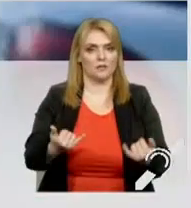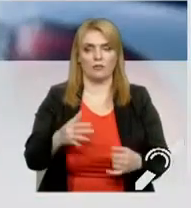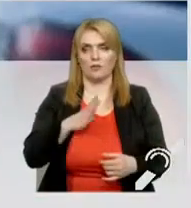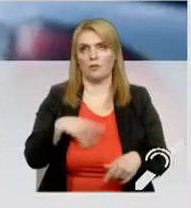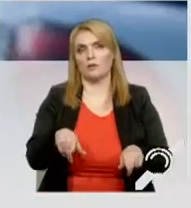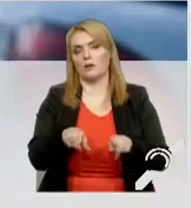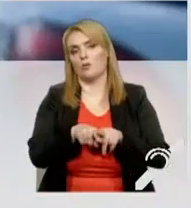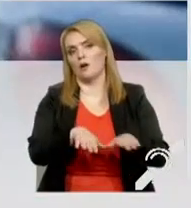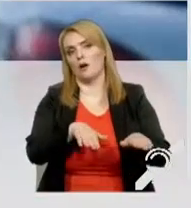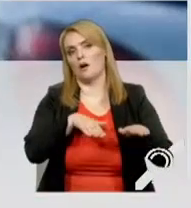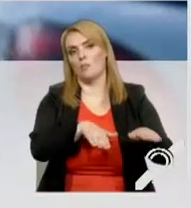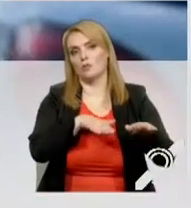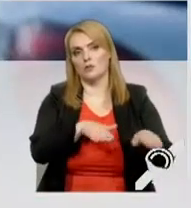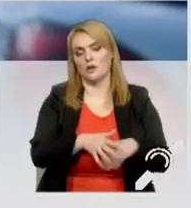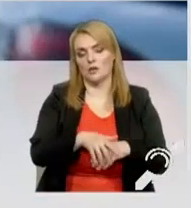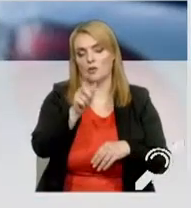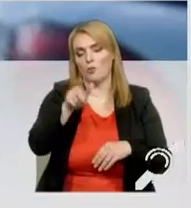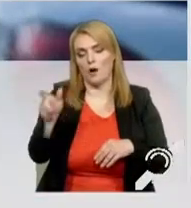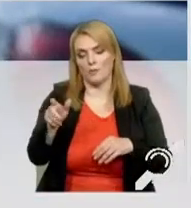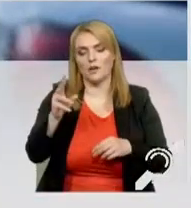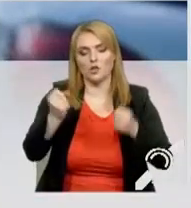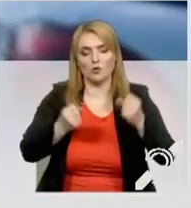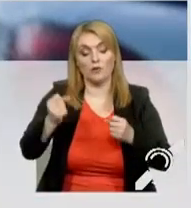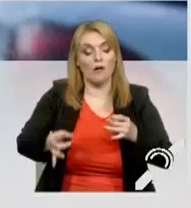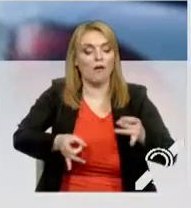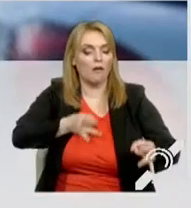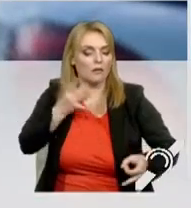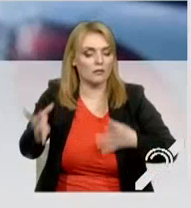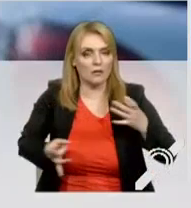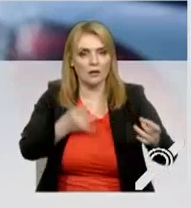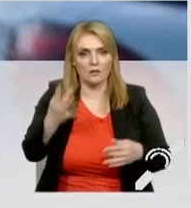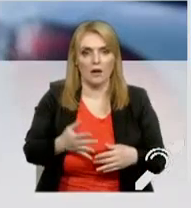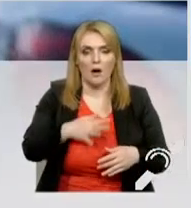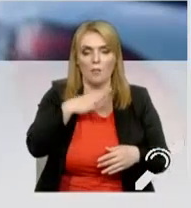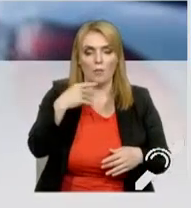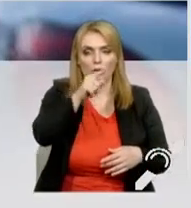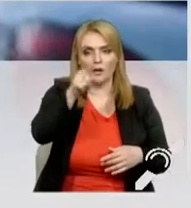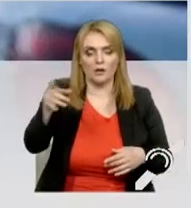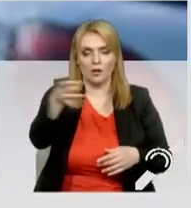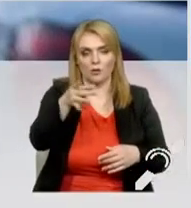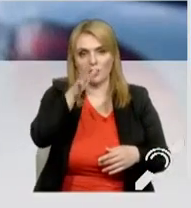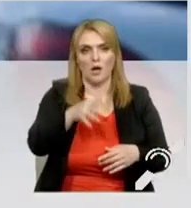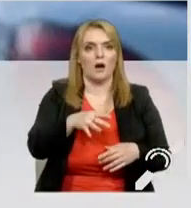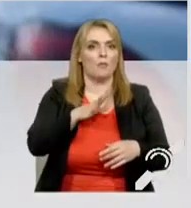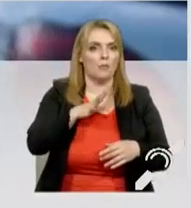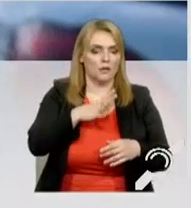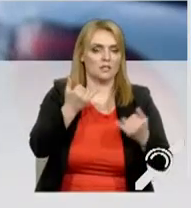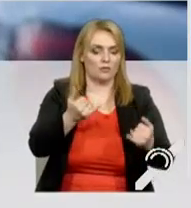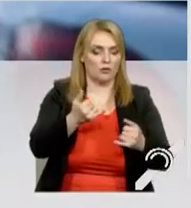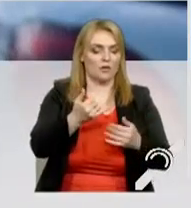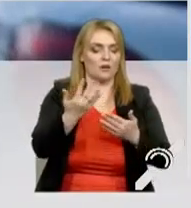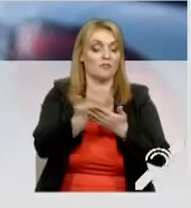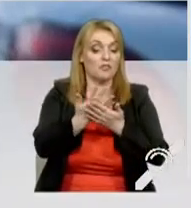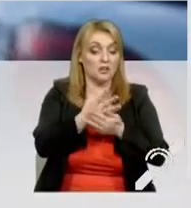Ambuteiaje infernale și nervi. Așa a început ziua pentru locuitorii mai multor sectoare din Chișinău. Din cauza filmării unui lungmetraj a